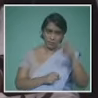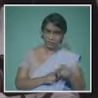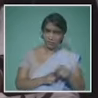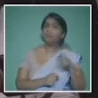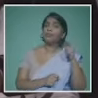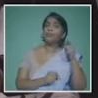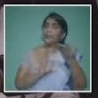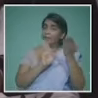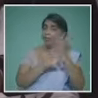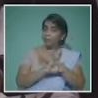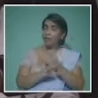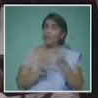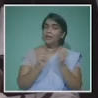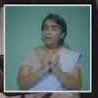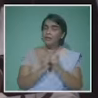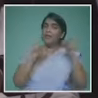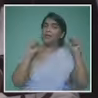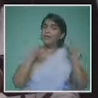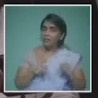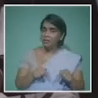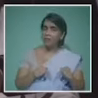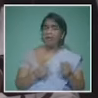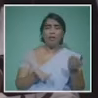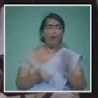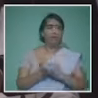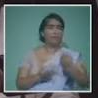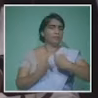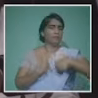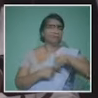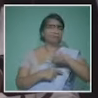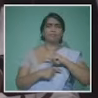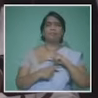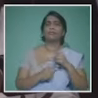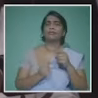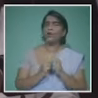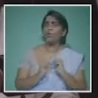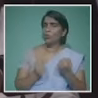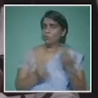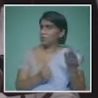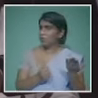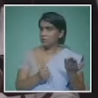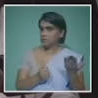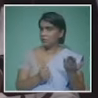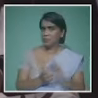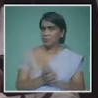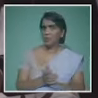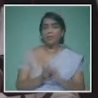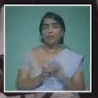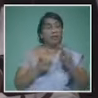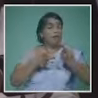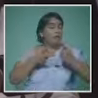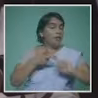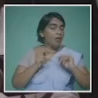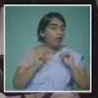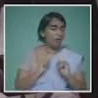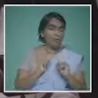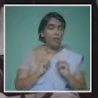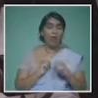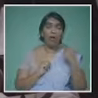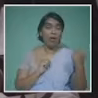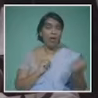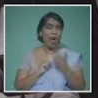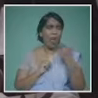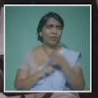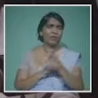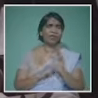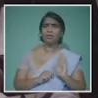ඉතින් එදා කරපු දේ දැන් ආපසු හැරවීමට තමයි මේ උත්සාහය. අනේක තමයි මේක අලුත් දෙයක්